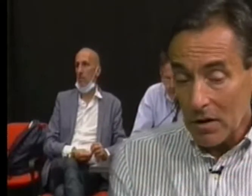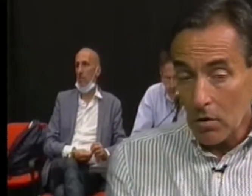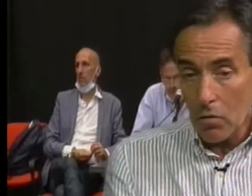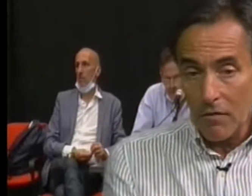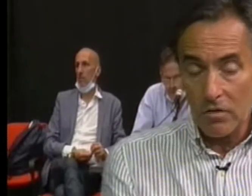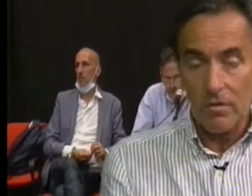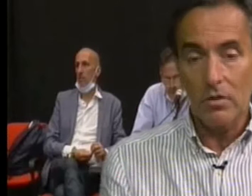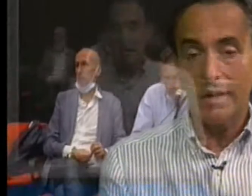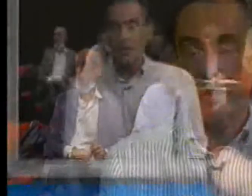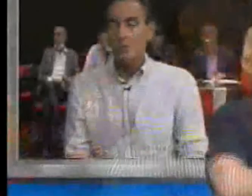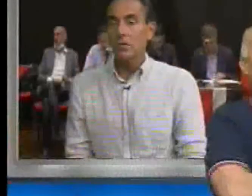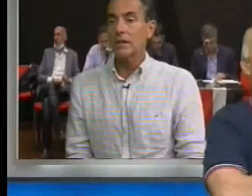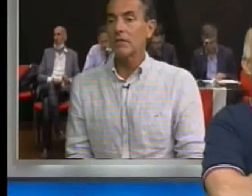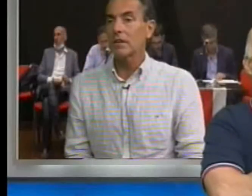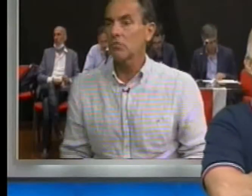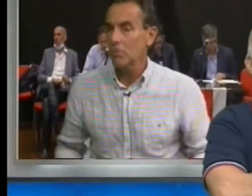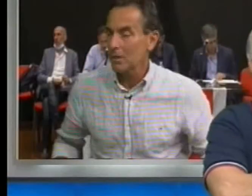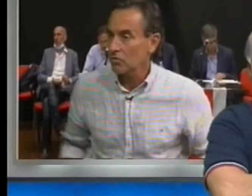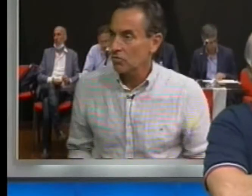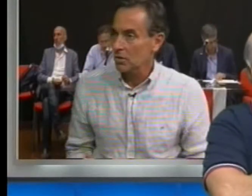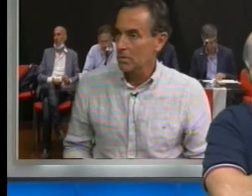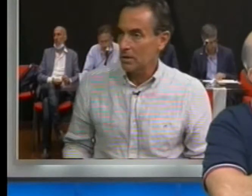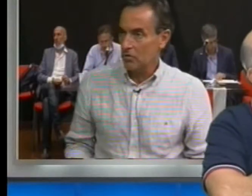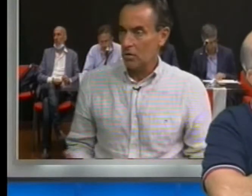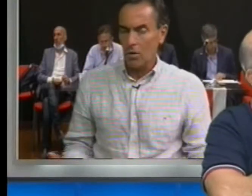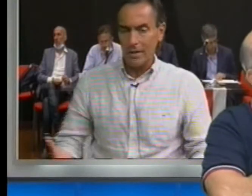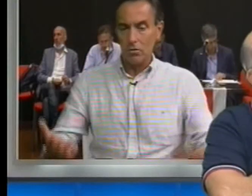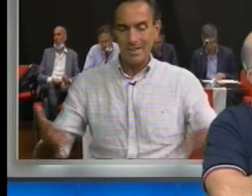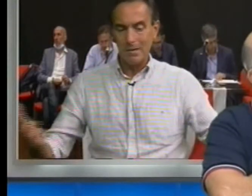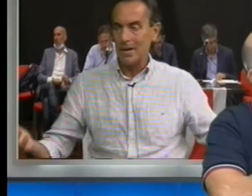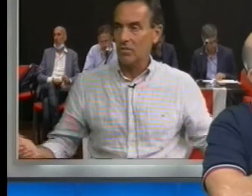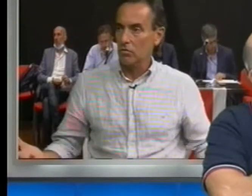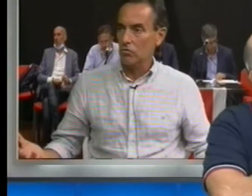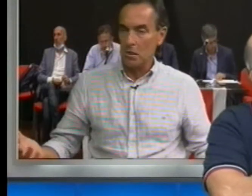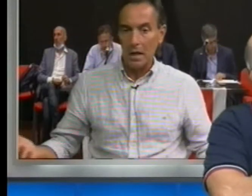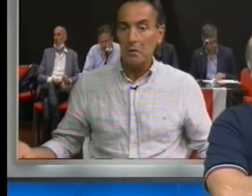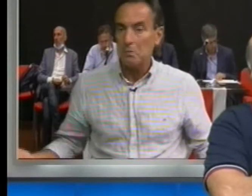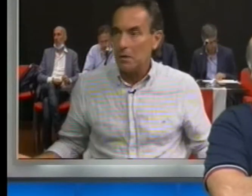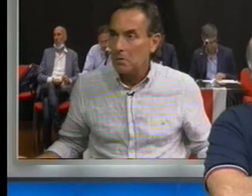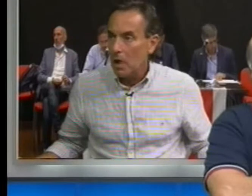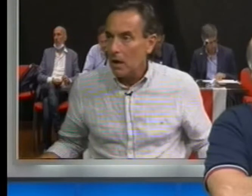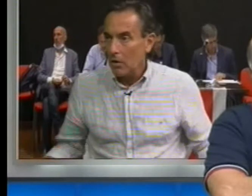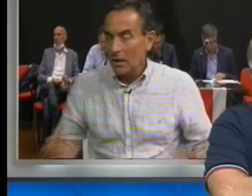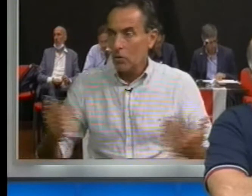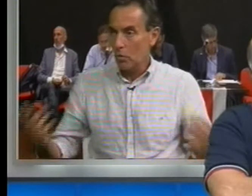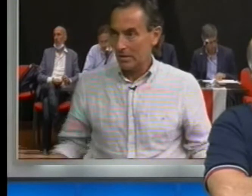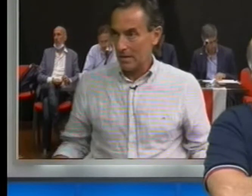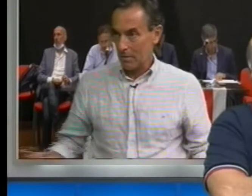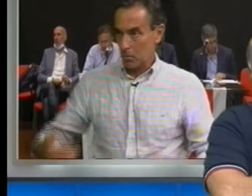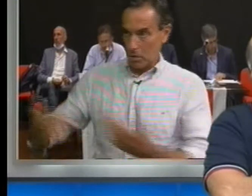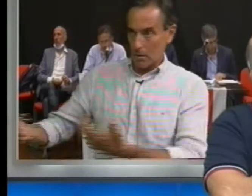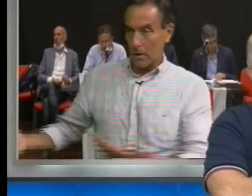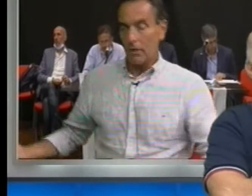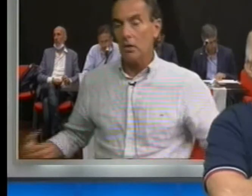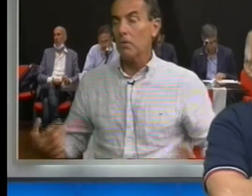che vengono qua, forse fanno delle trasmissioni televisive, che non sono manco soggetti politici, no, ho letto mezza pagina su un giornale. Allora chiunque scrive